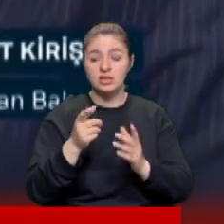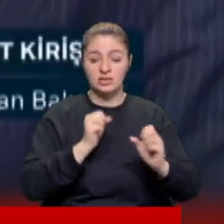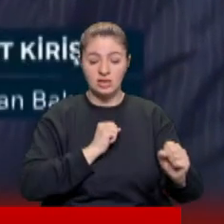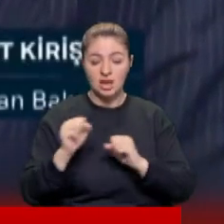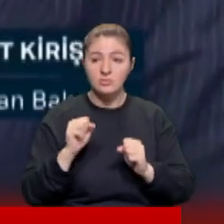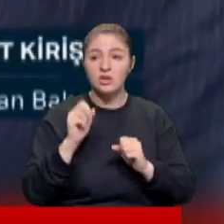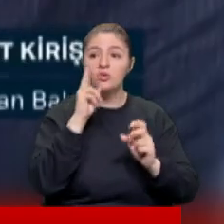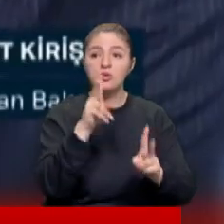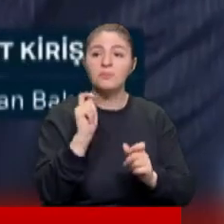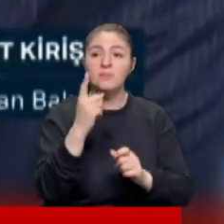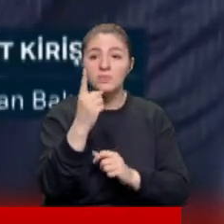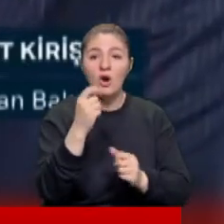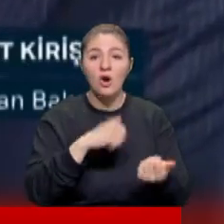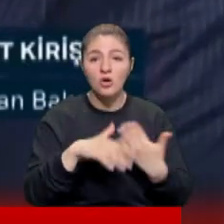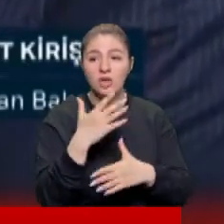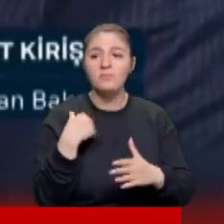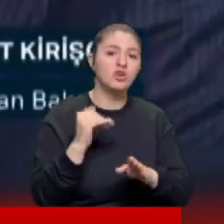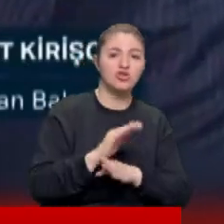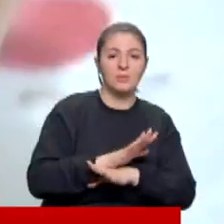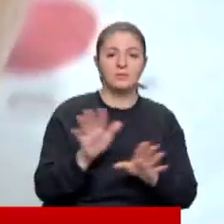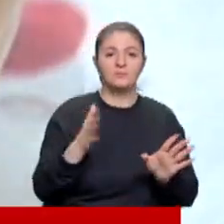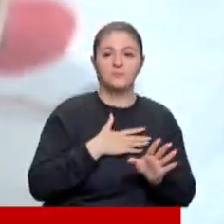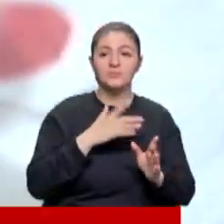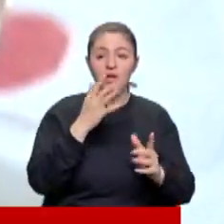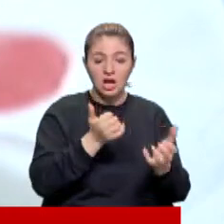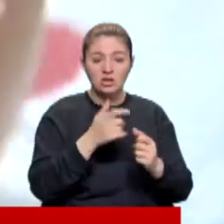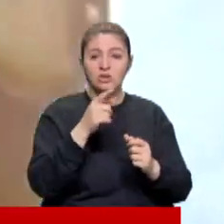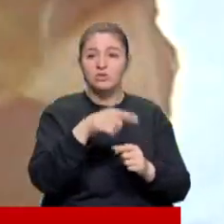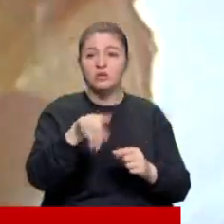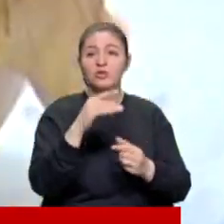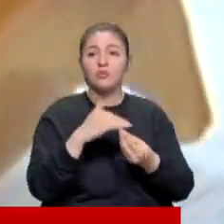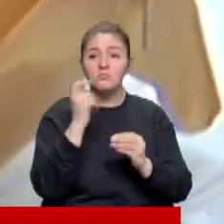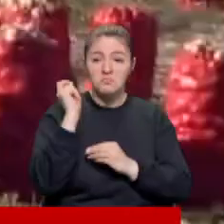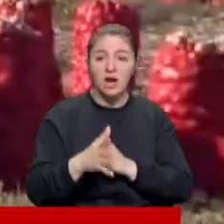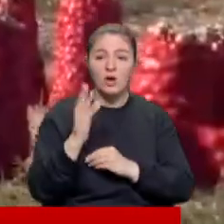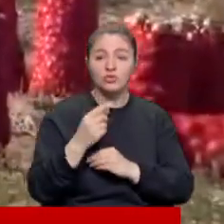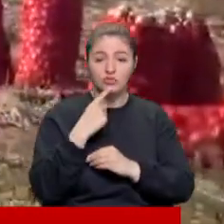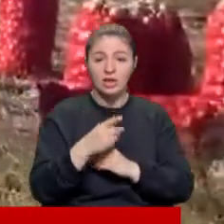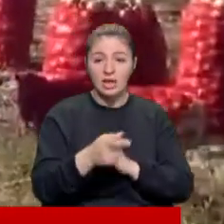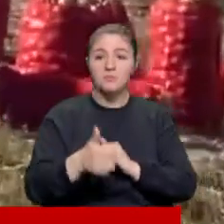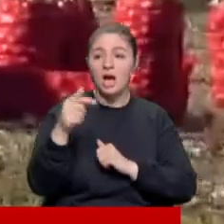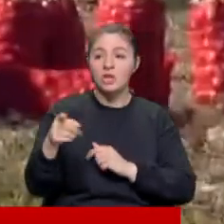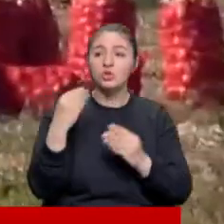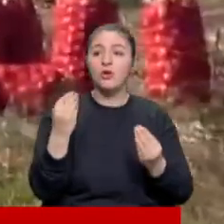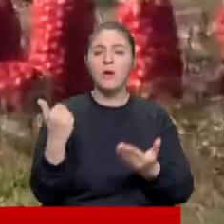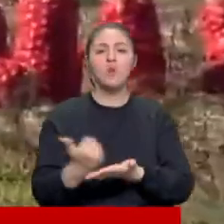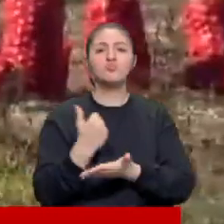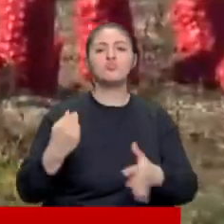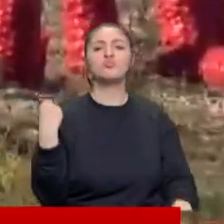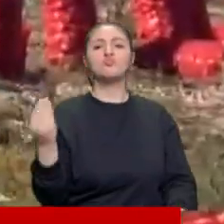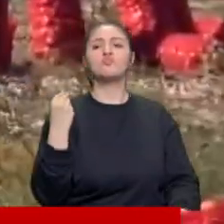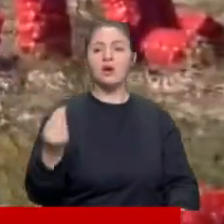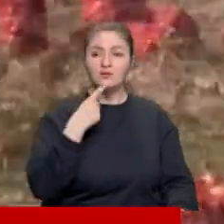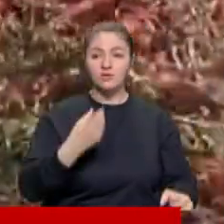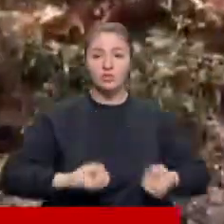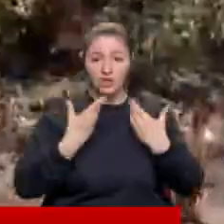tepkisini yansıtan bir olay ben yaşamadım. Tüketici yüksek soğan fiyatlarından şikayetçiyken bakanın güzel para kazanıyorlar